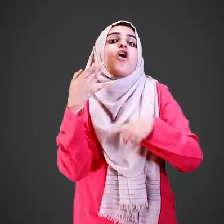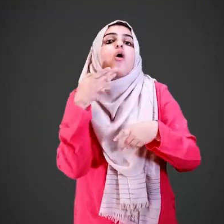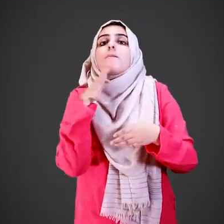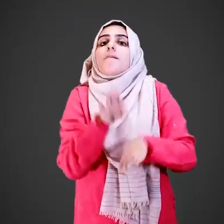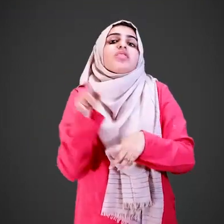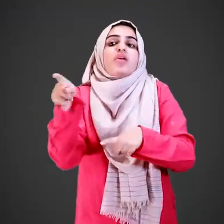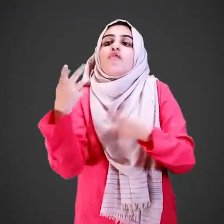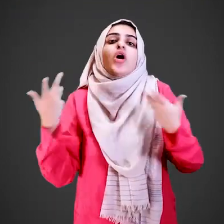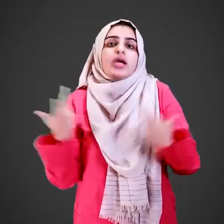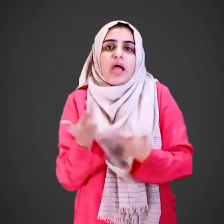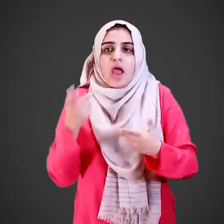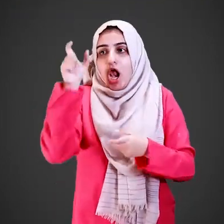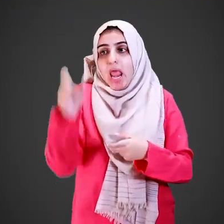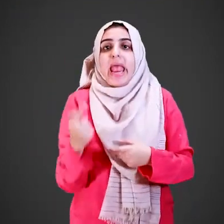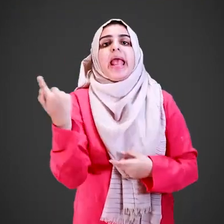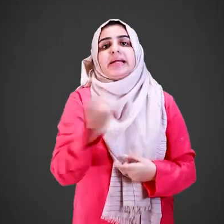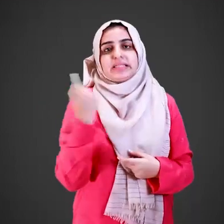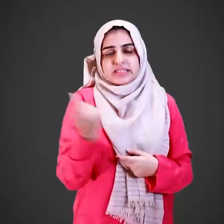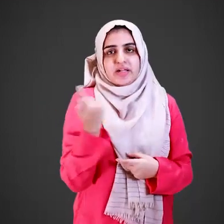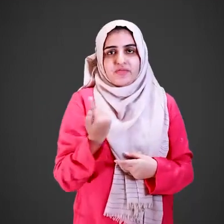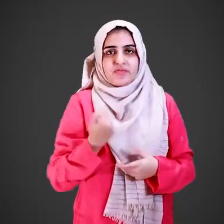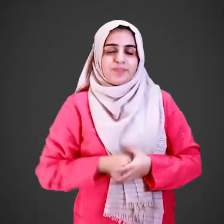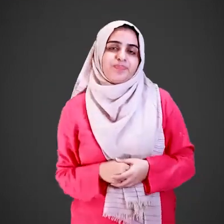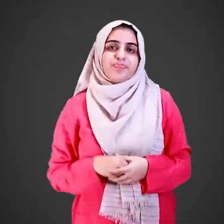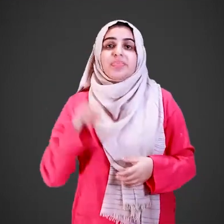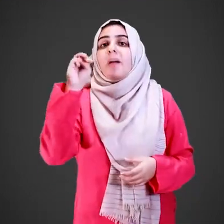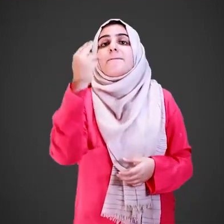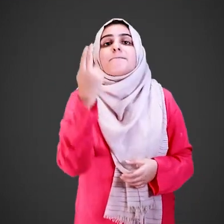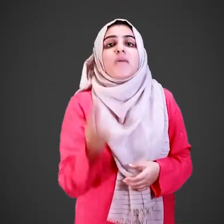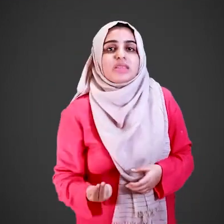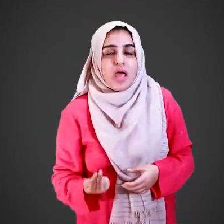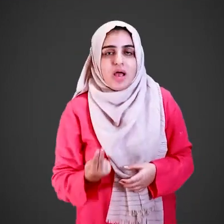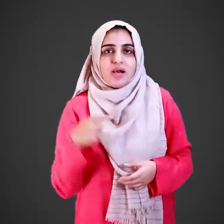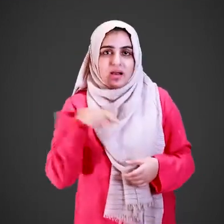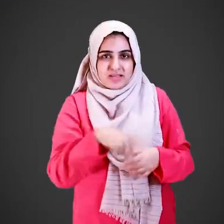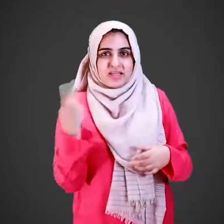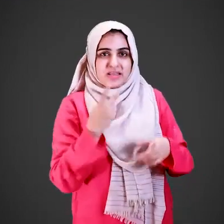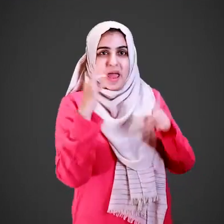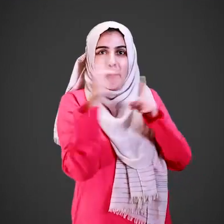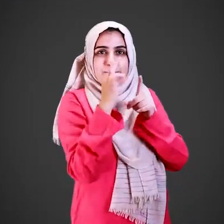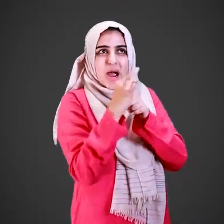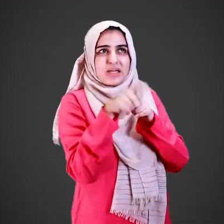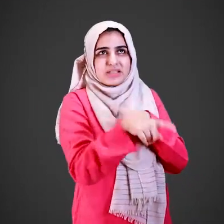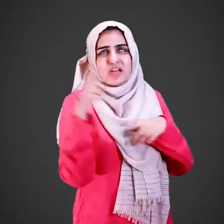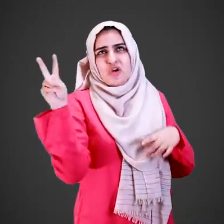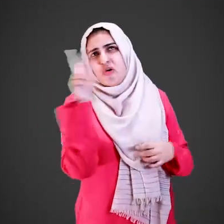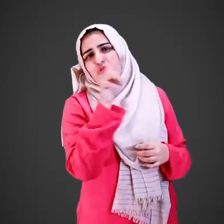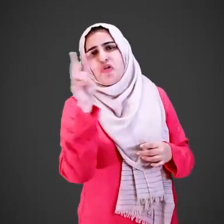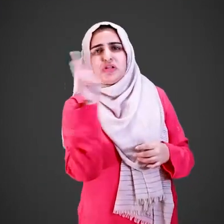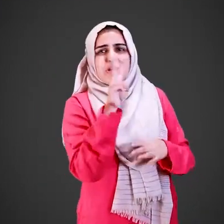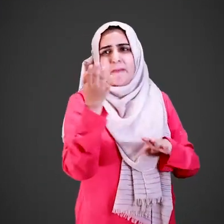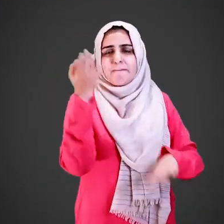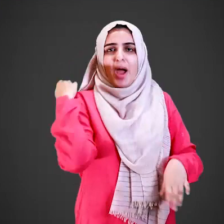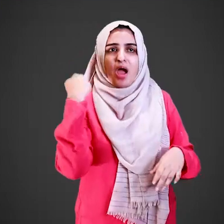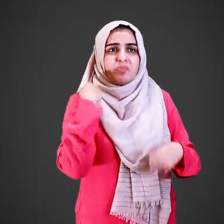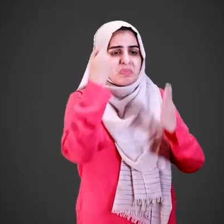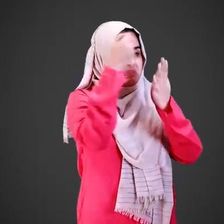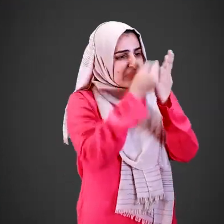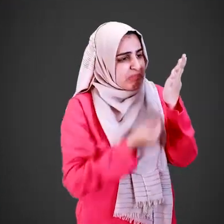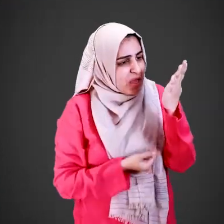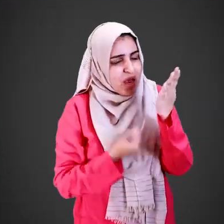हैं, जिसमें हम ये करते हैं कि टोटल जीडीपी को डिवाइड कर देते हैं, तकसीम कर देते हैं किसी भी मुल्क की कुल आबादी के